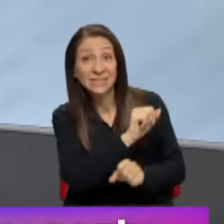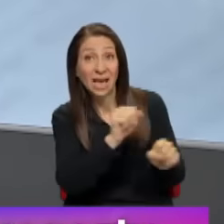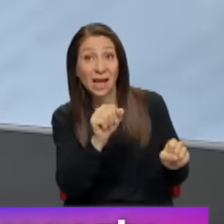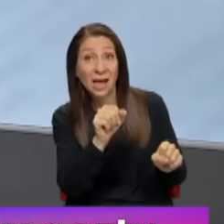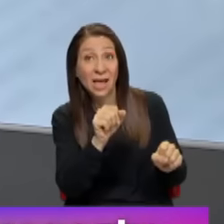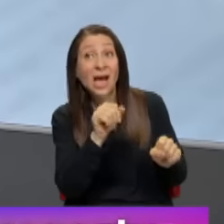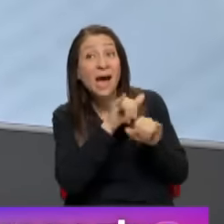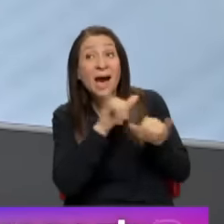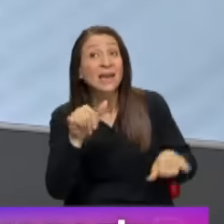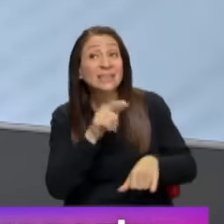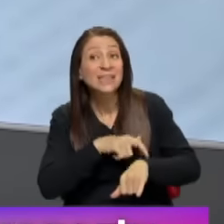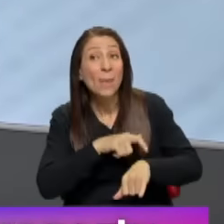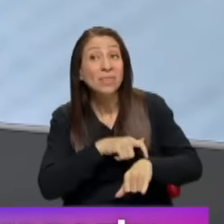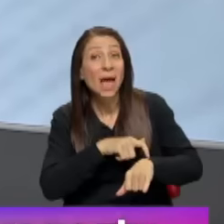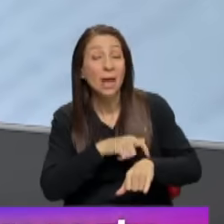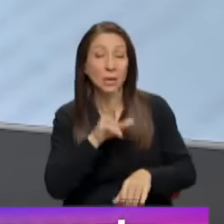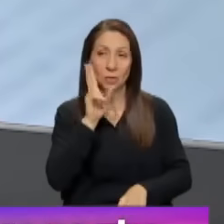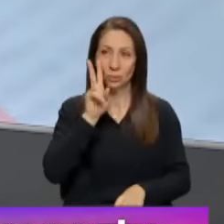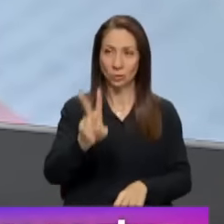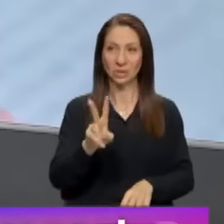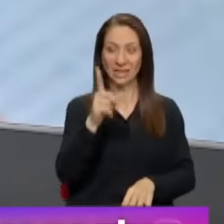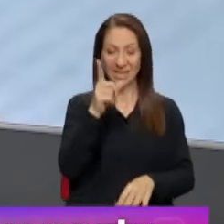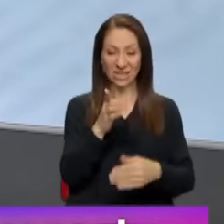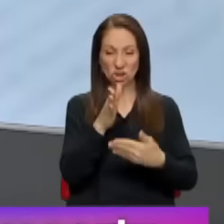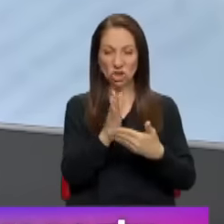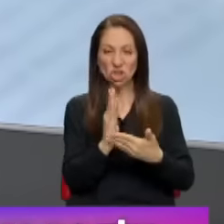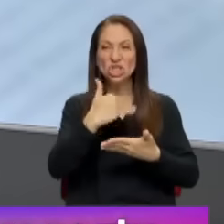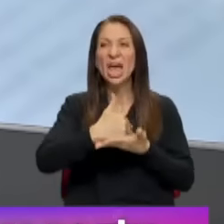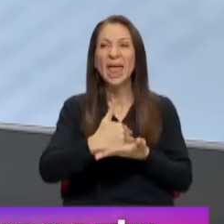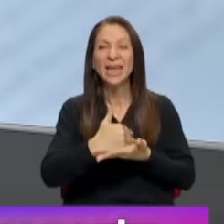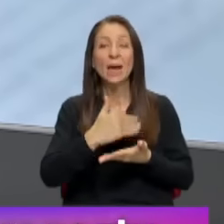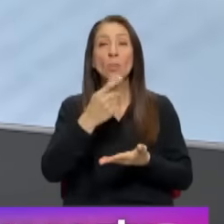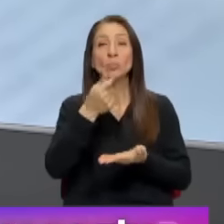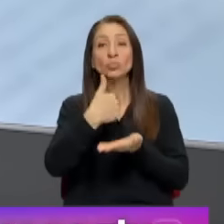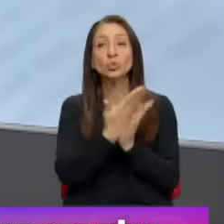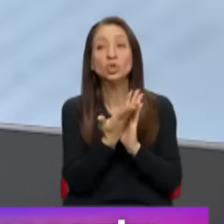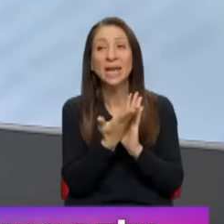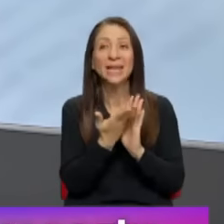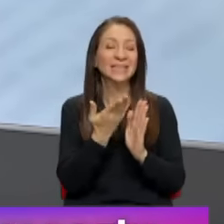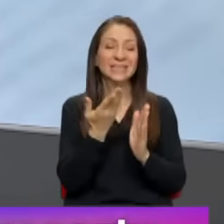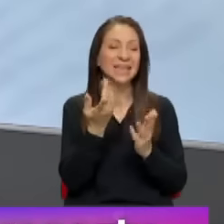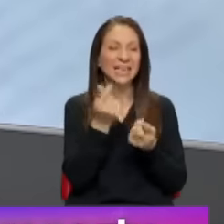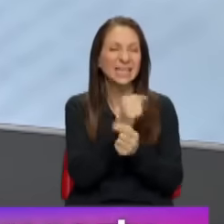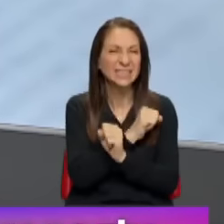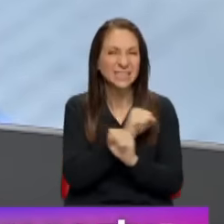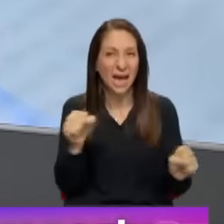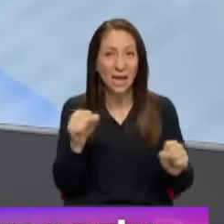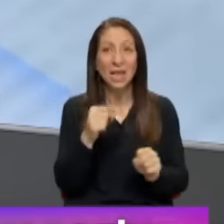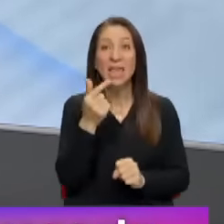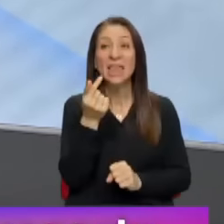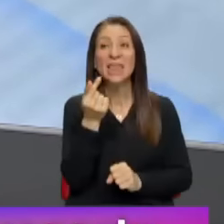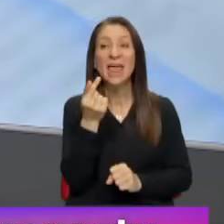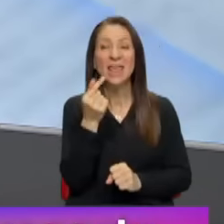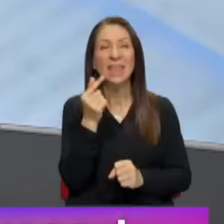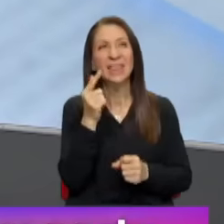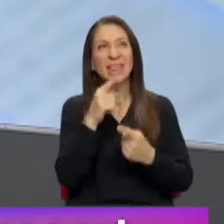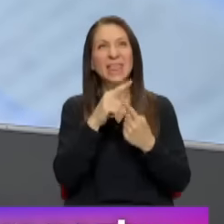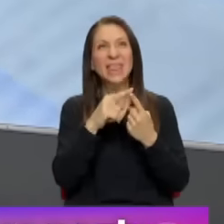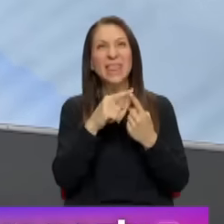zarar. Aynı zamanda göreceksiniz ilk çeyrekte bütçenin ne kadar zarar ettiğini. Yarım milyarda,